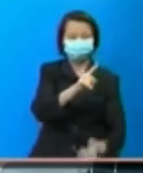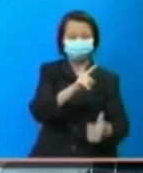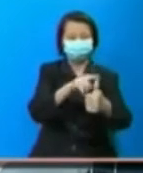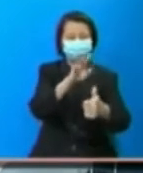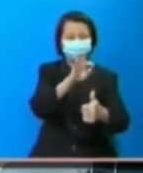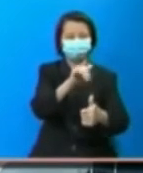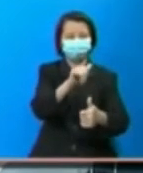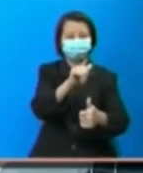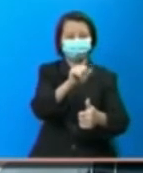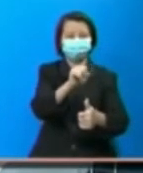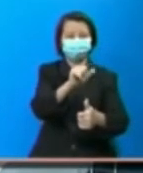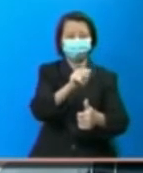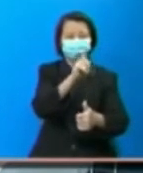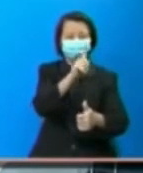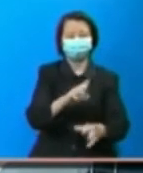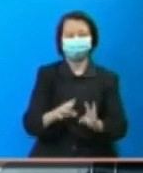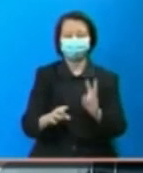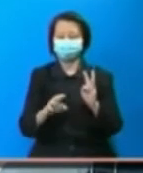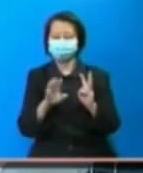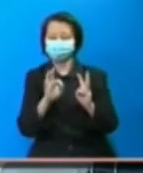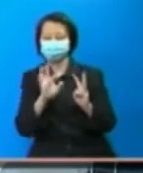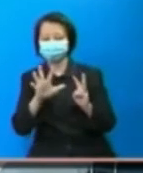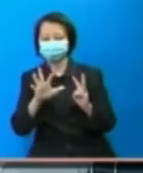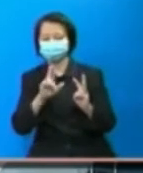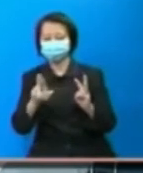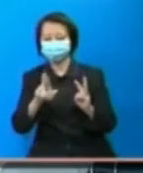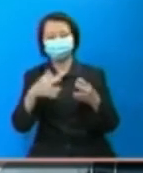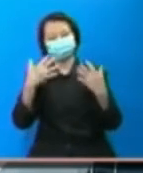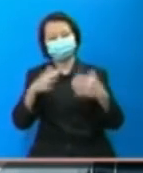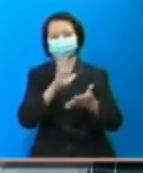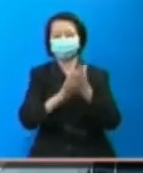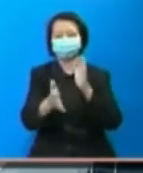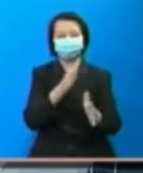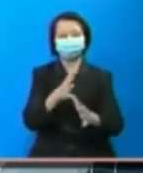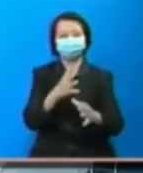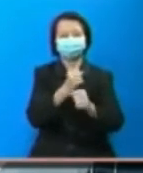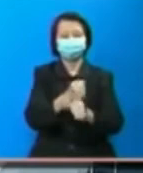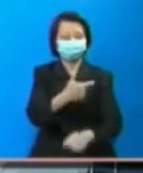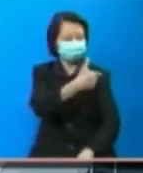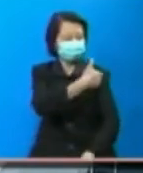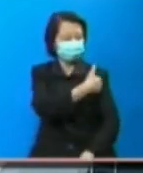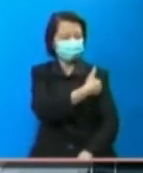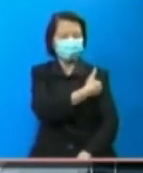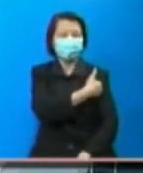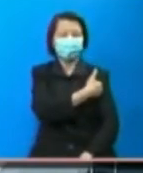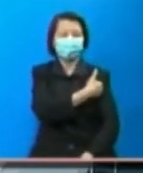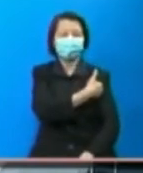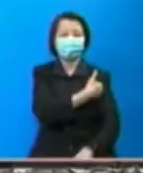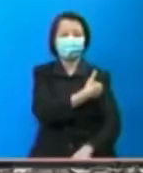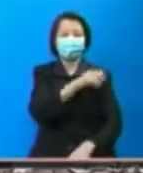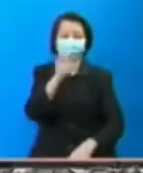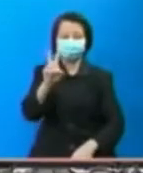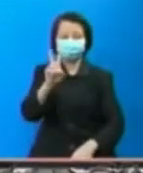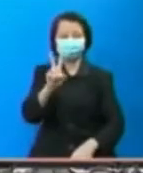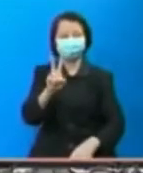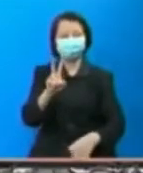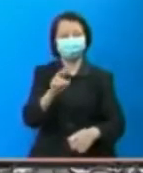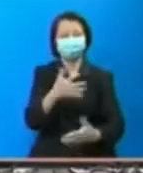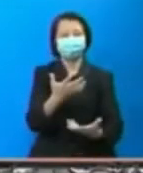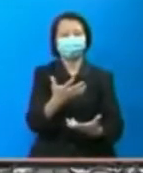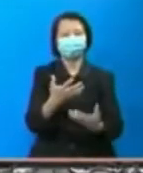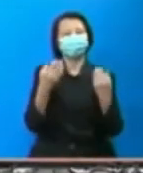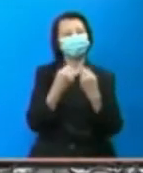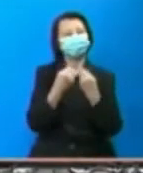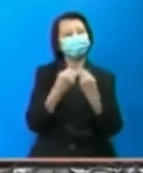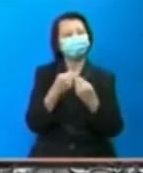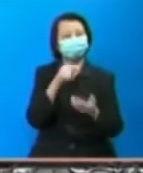sejumlah 690000 telah selesai menerima dus lengkap masing-masing Jumlah ini